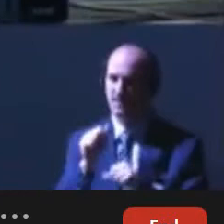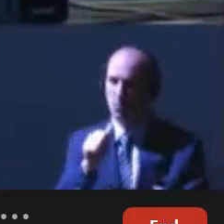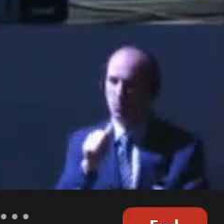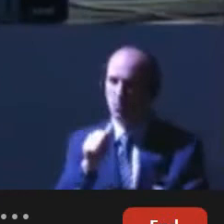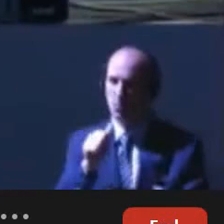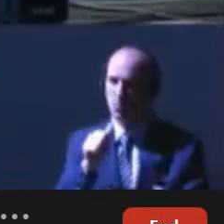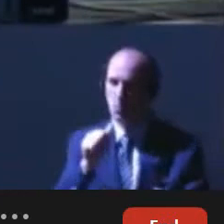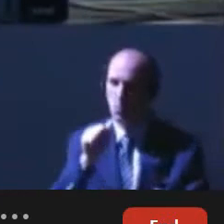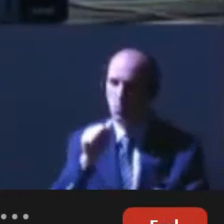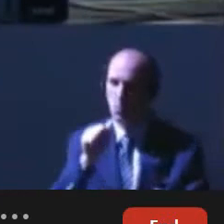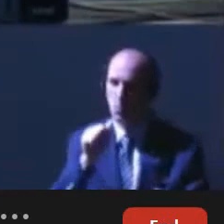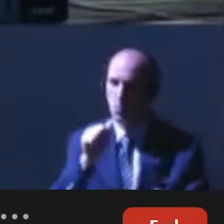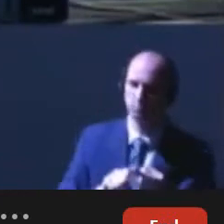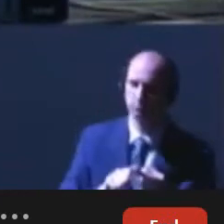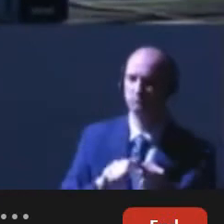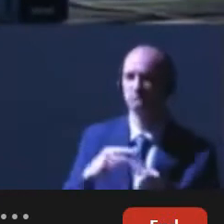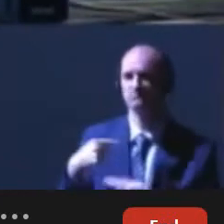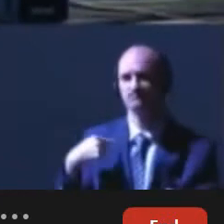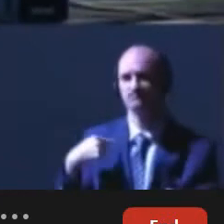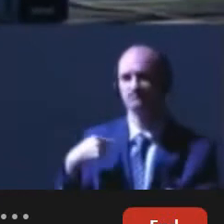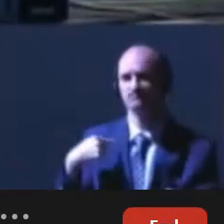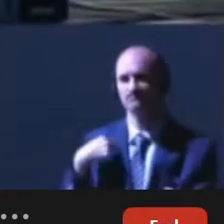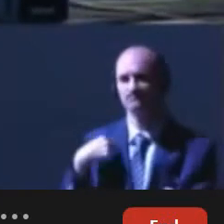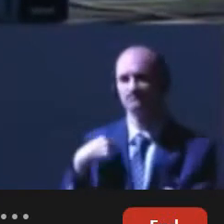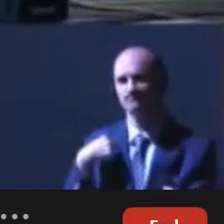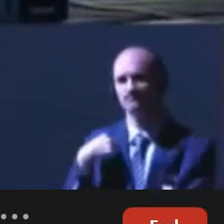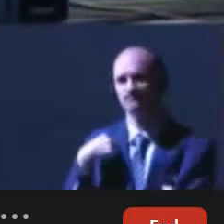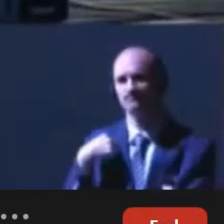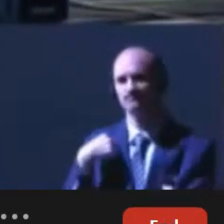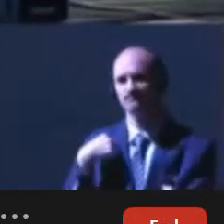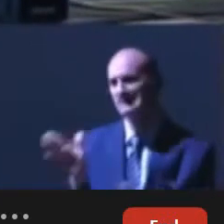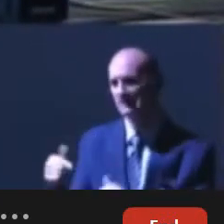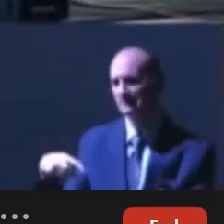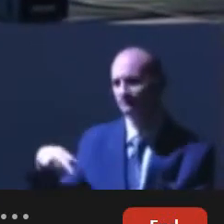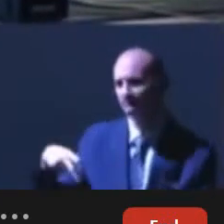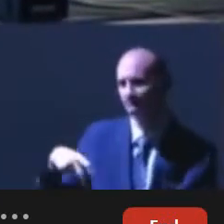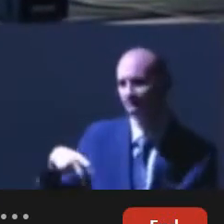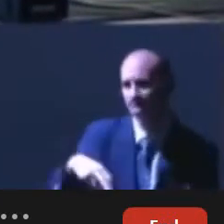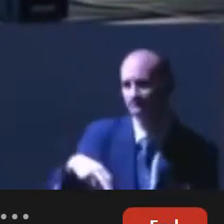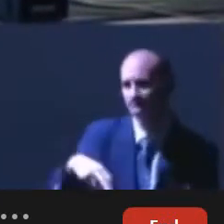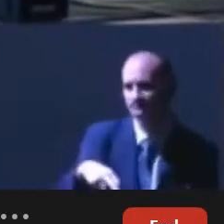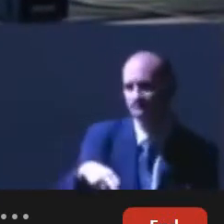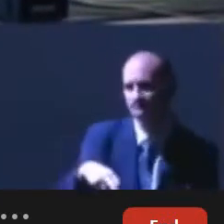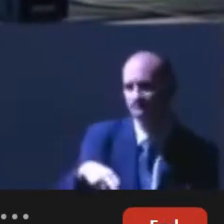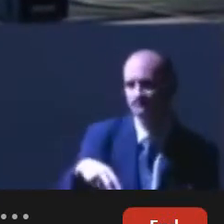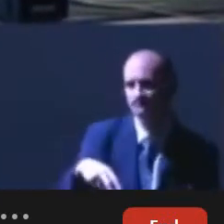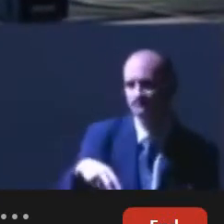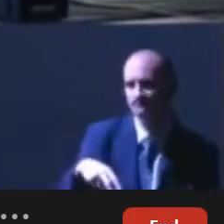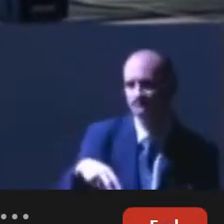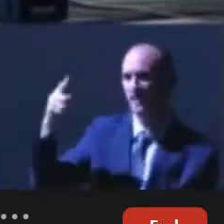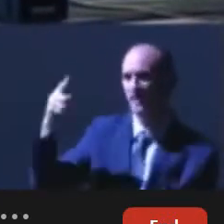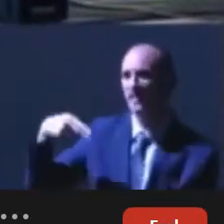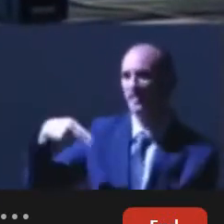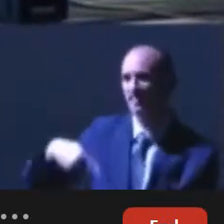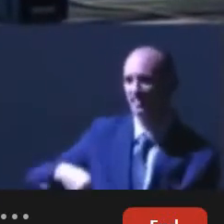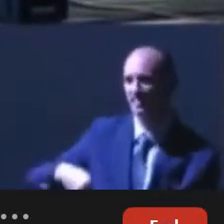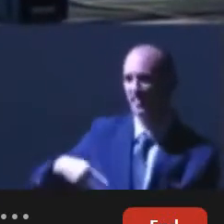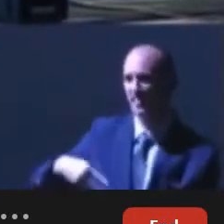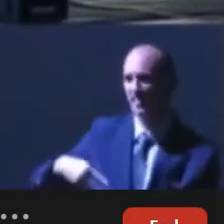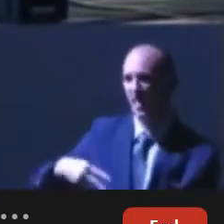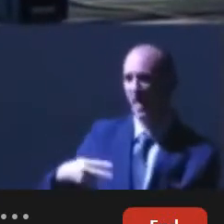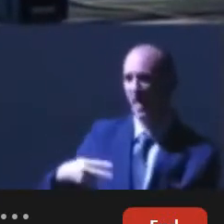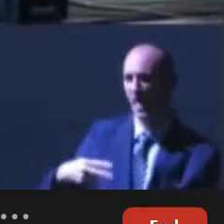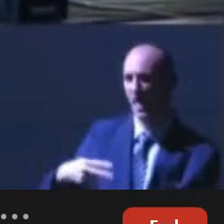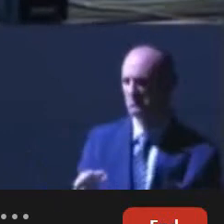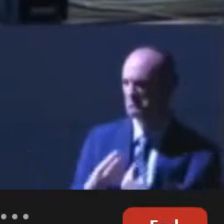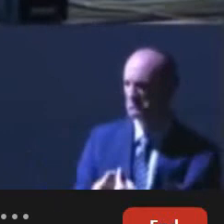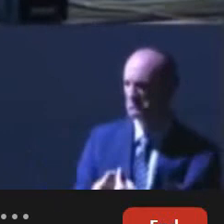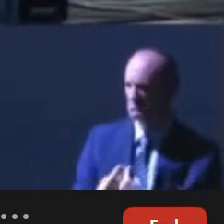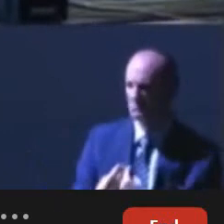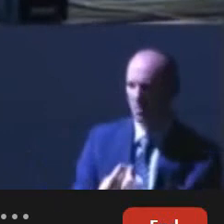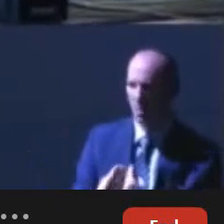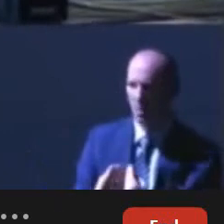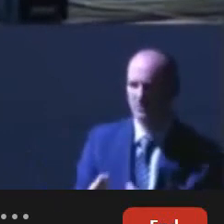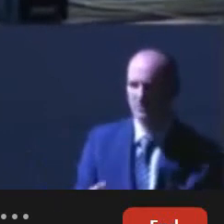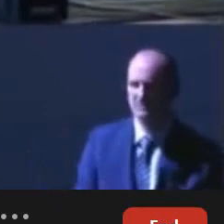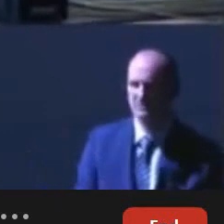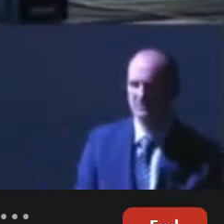đã đi ra phía này hoặc phía kia, tôi đã thấy cái từ NEMI, tức là nền cải cách kinh